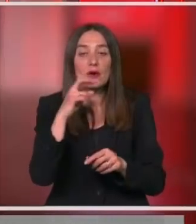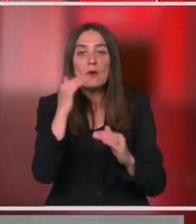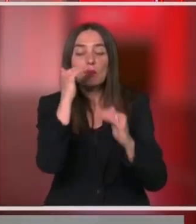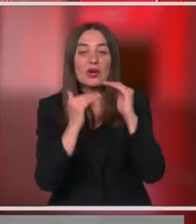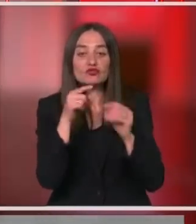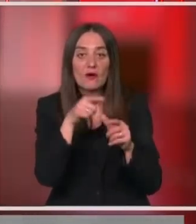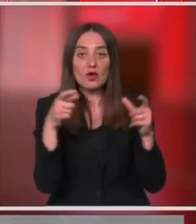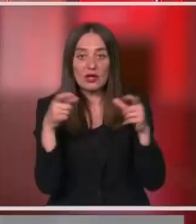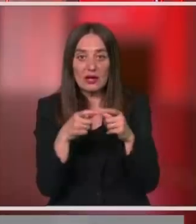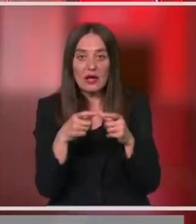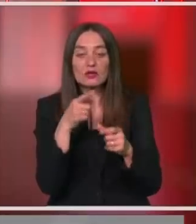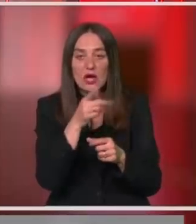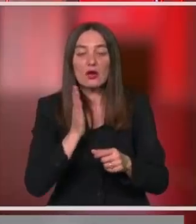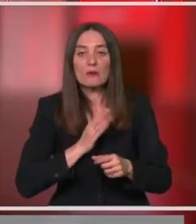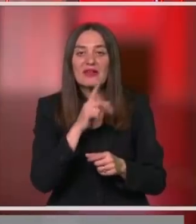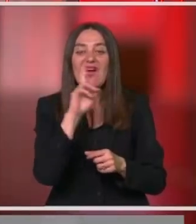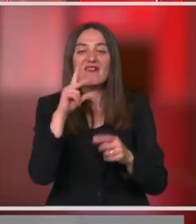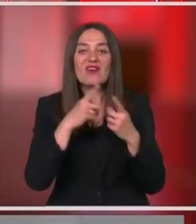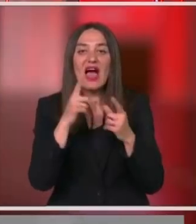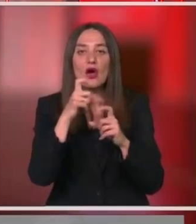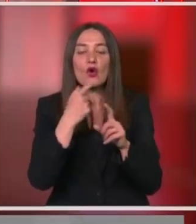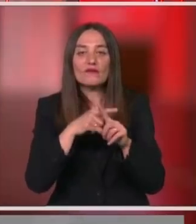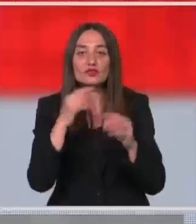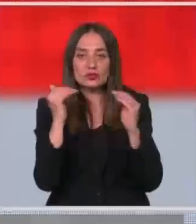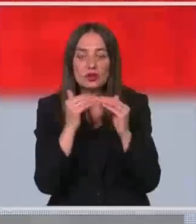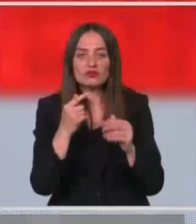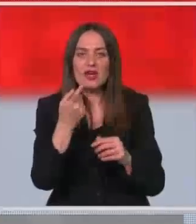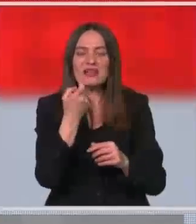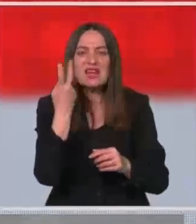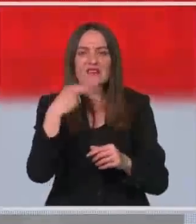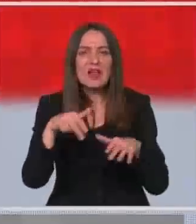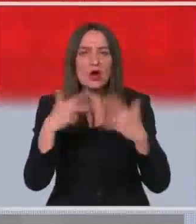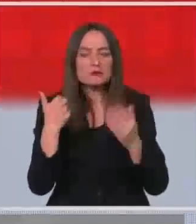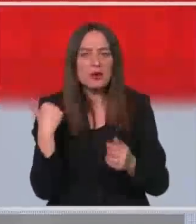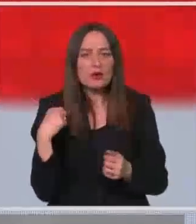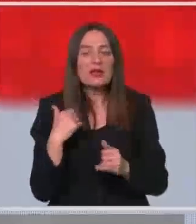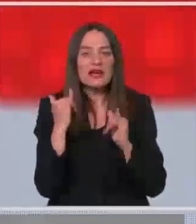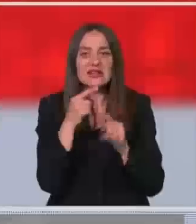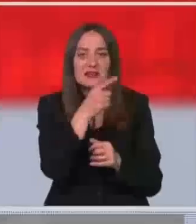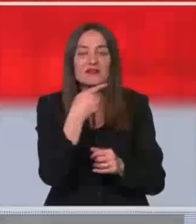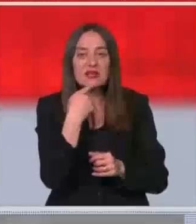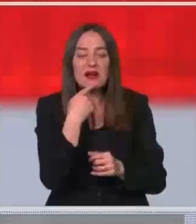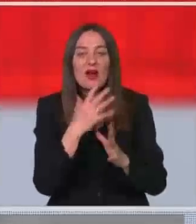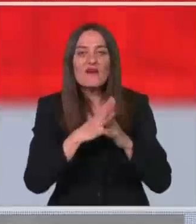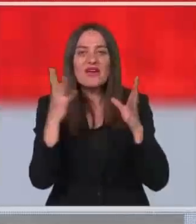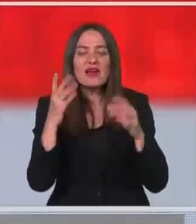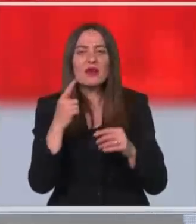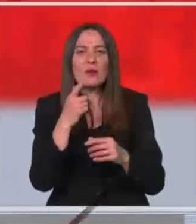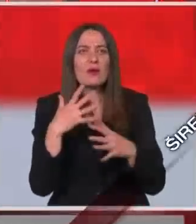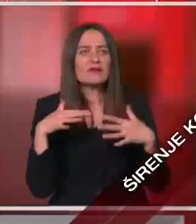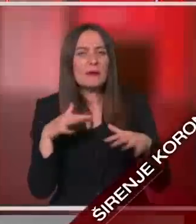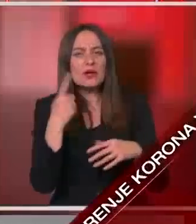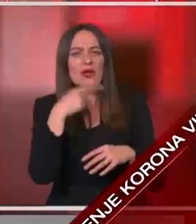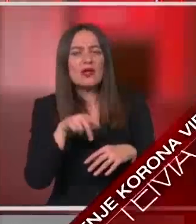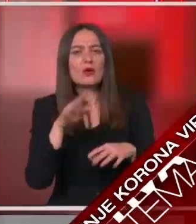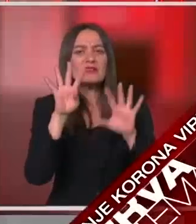upoređivali ovu krizu, to će i gospodin Vlahović složiti sa mnom, sa krizom iz 2008. godine. A sada ste vi pomenuli veliku depresiju iz